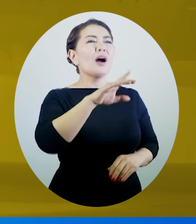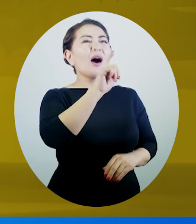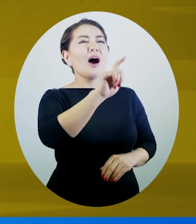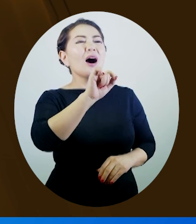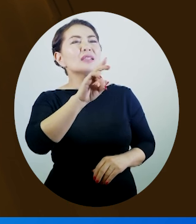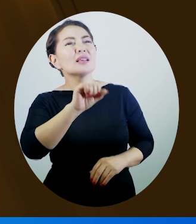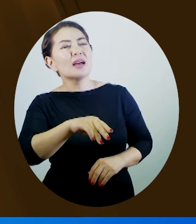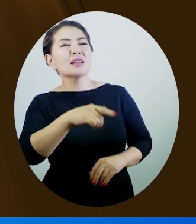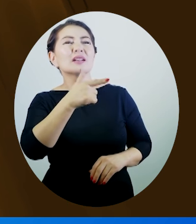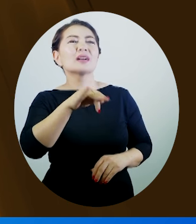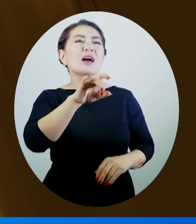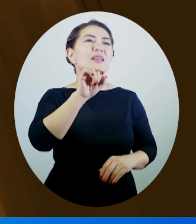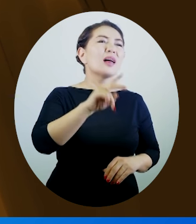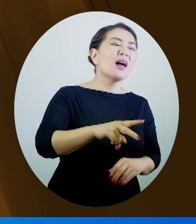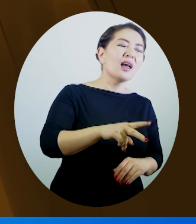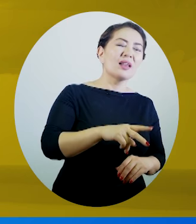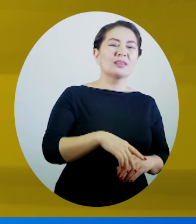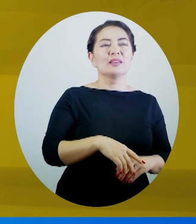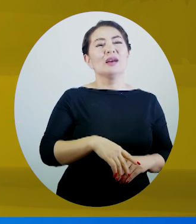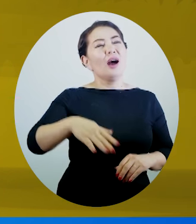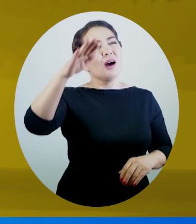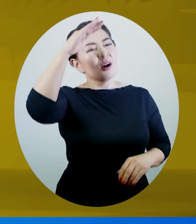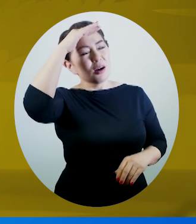Хансел! Гретел!